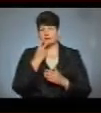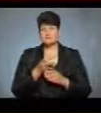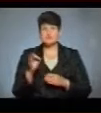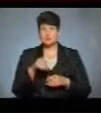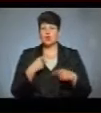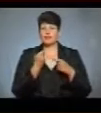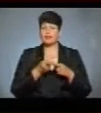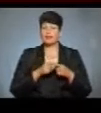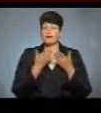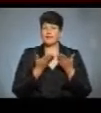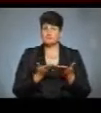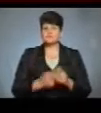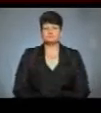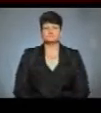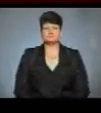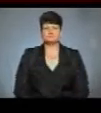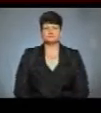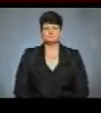таке.